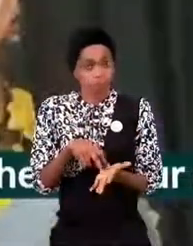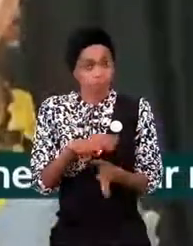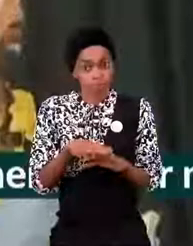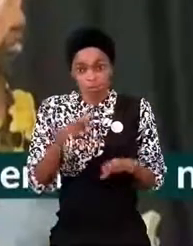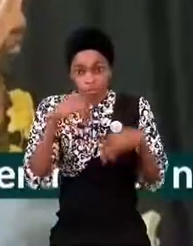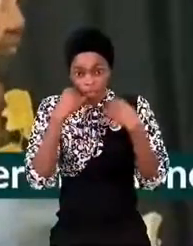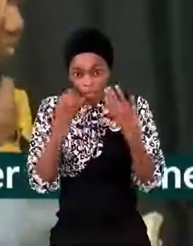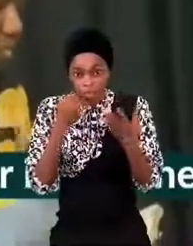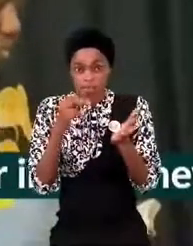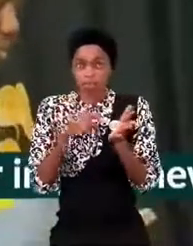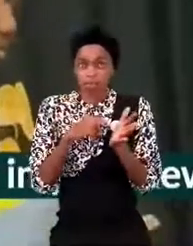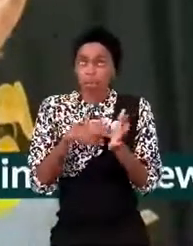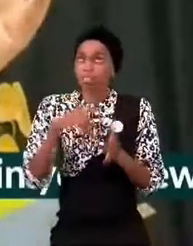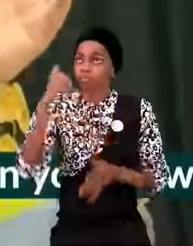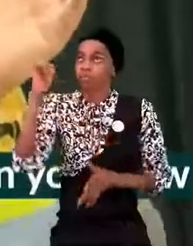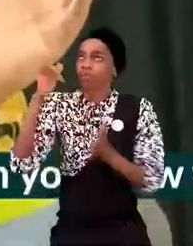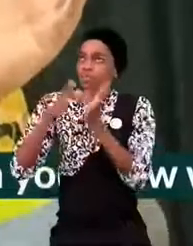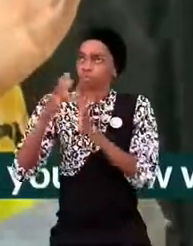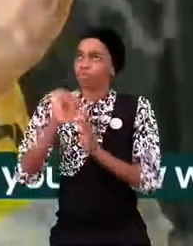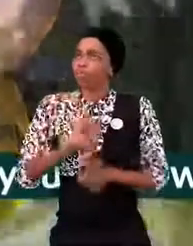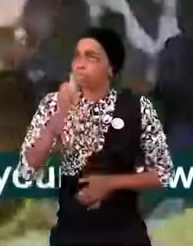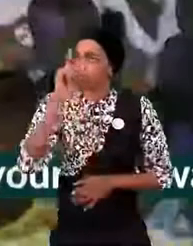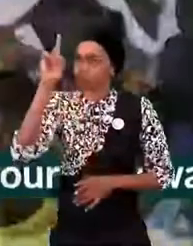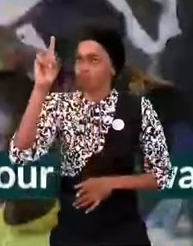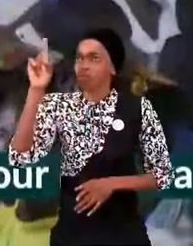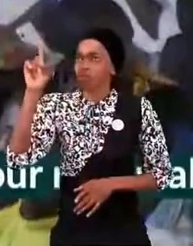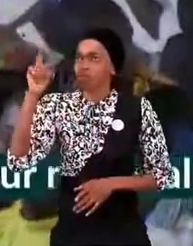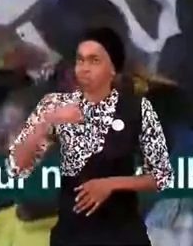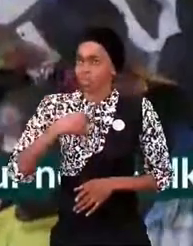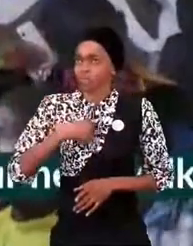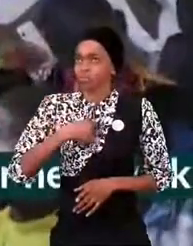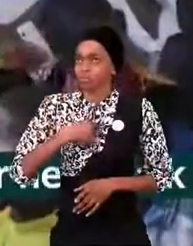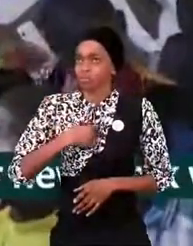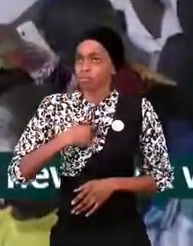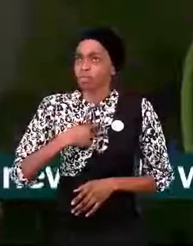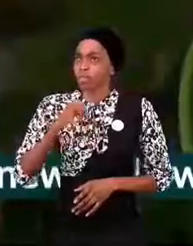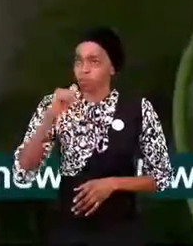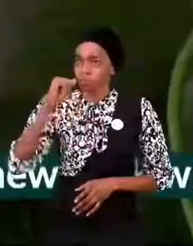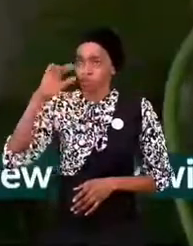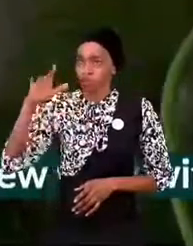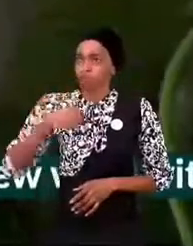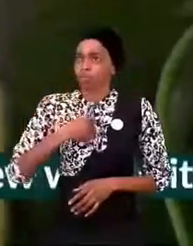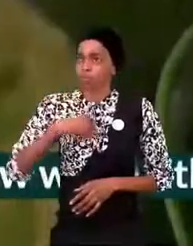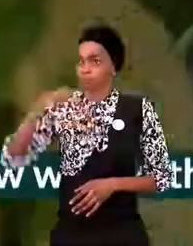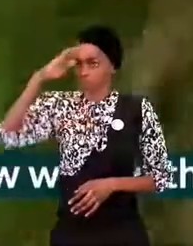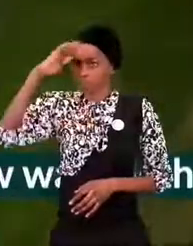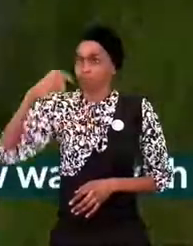je suis la femme, je suis le garçon, je suis la fille, je suis la personne, je veux être transporté